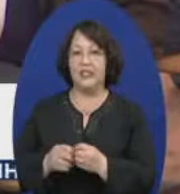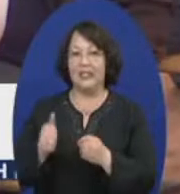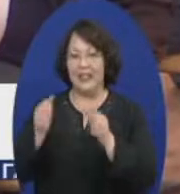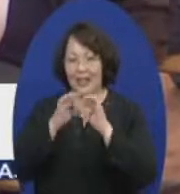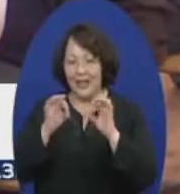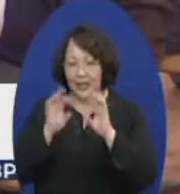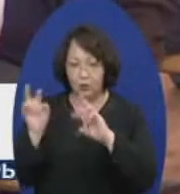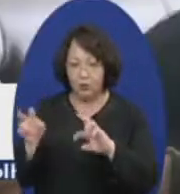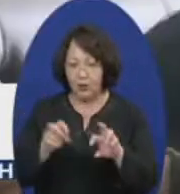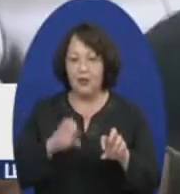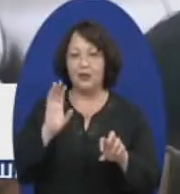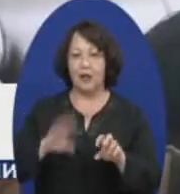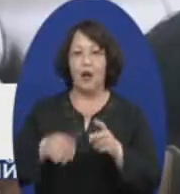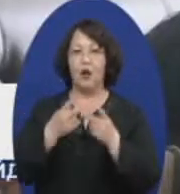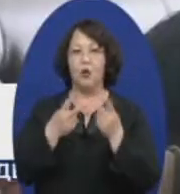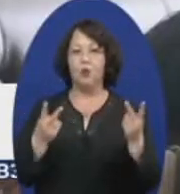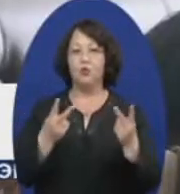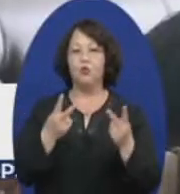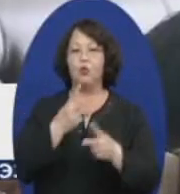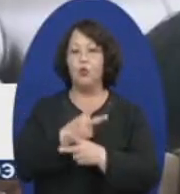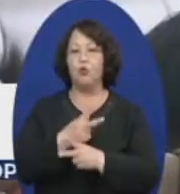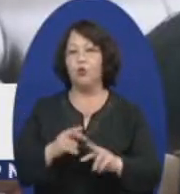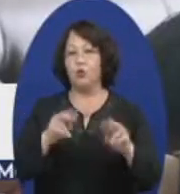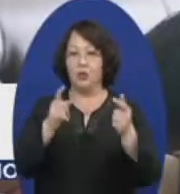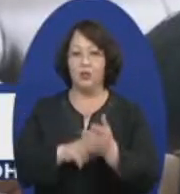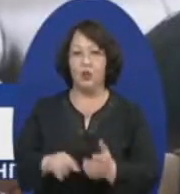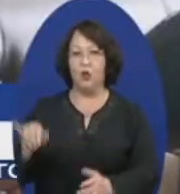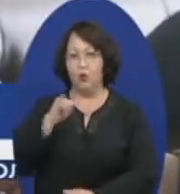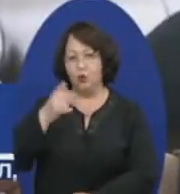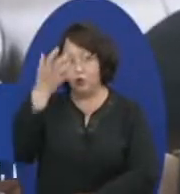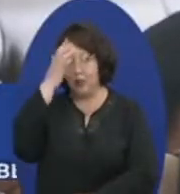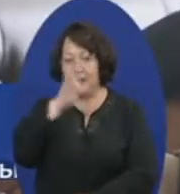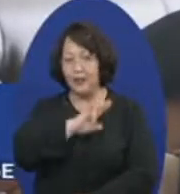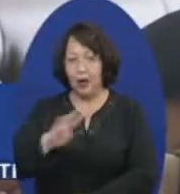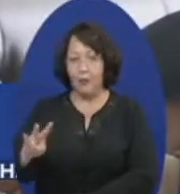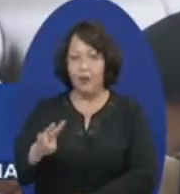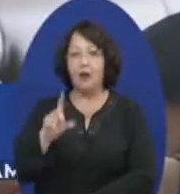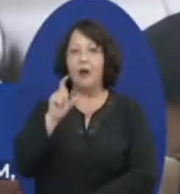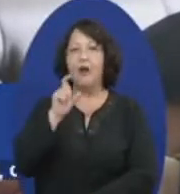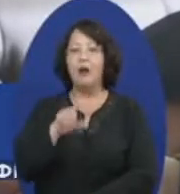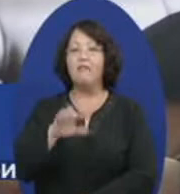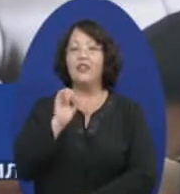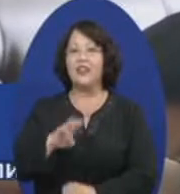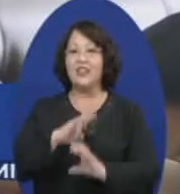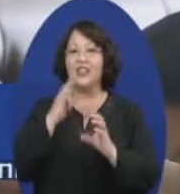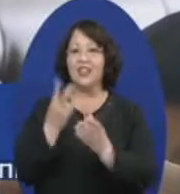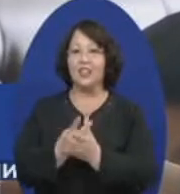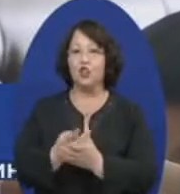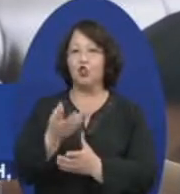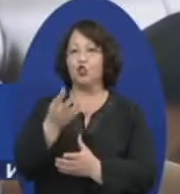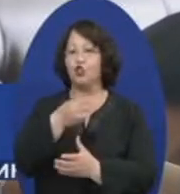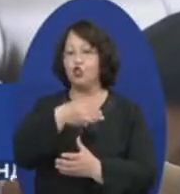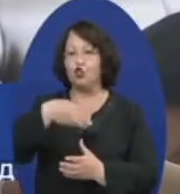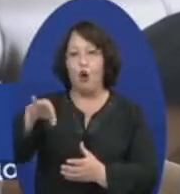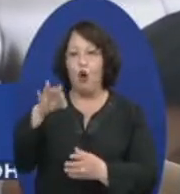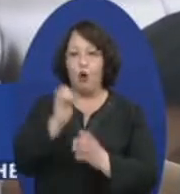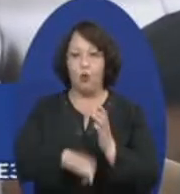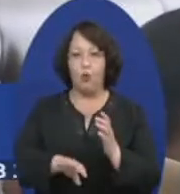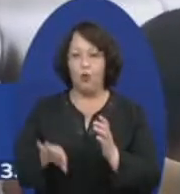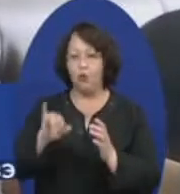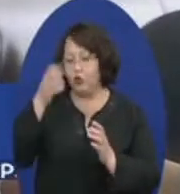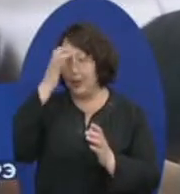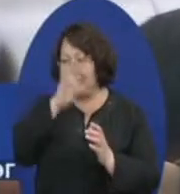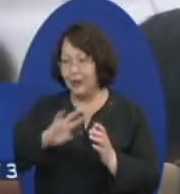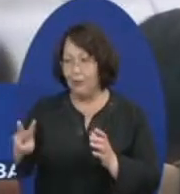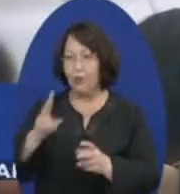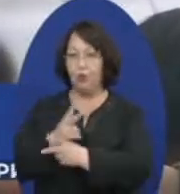зүг бахаа. Улс төрийн намыг эвлэлтэн нэгтгэхэд нь үндсэн хуулиудаа тоо тавьдаг хүн байна. Тоог улс төрийн намын хуулиудаа тавьдаг.